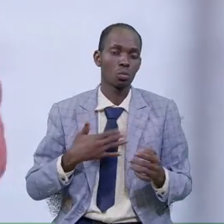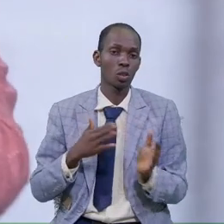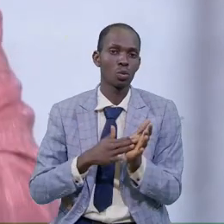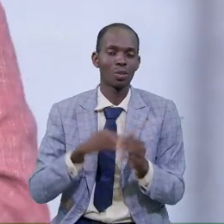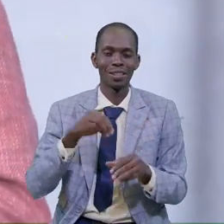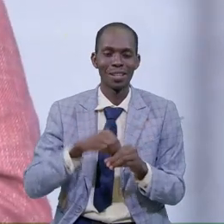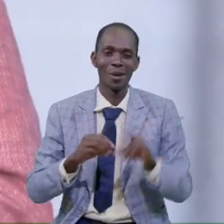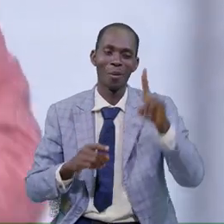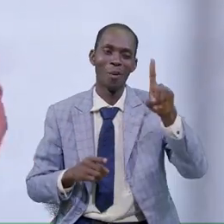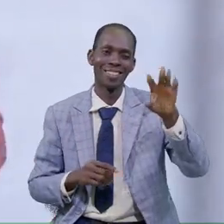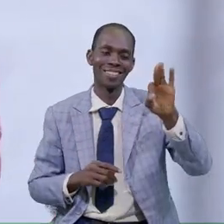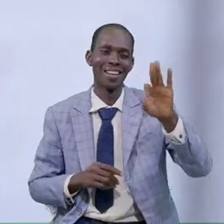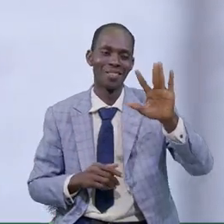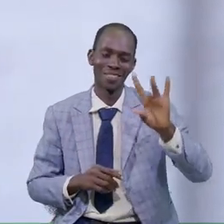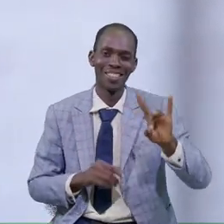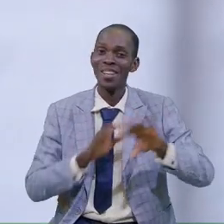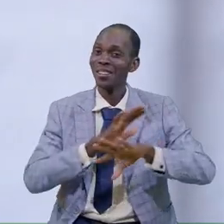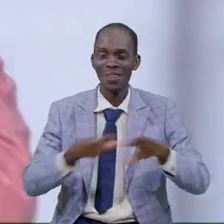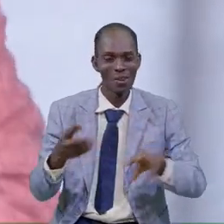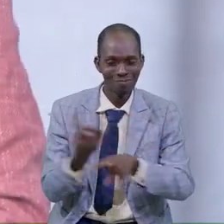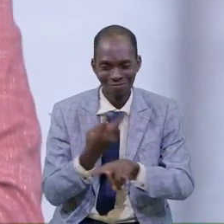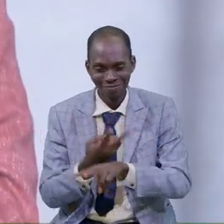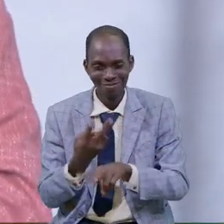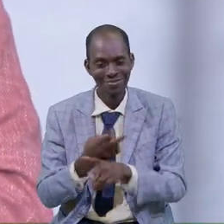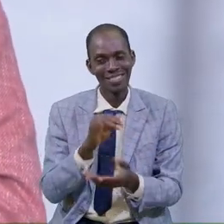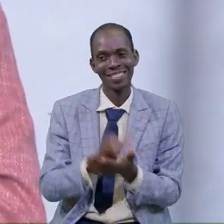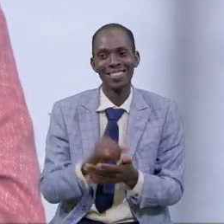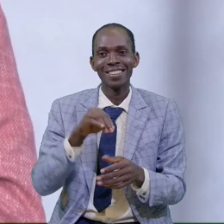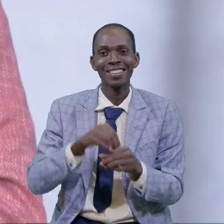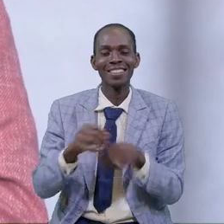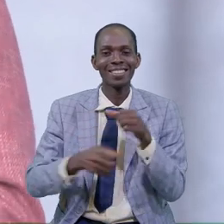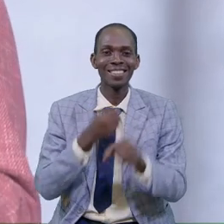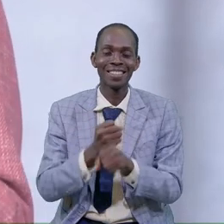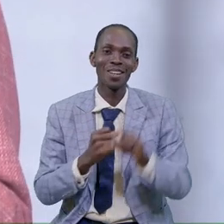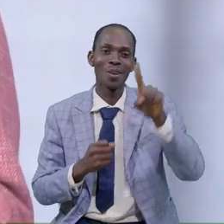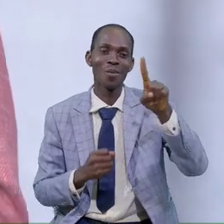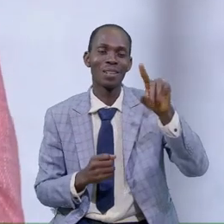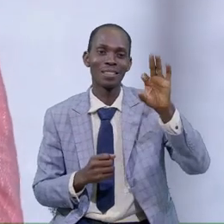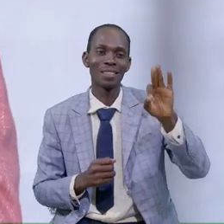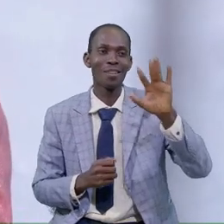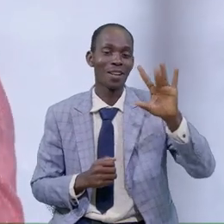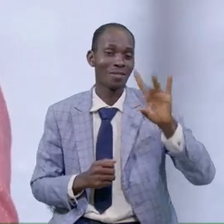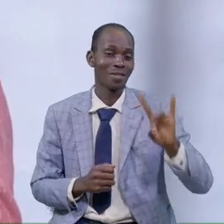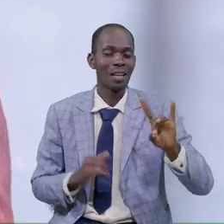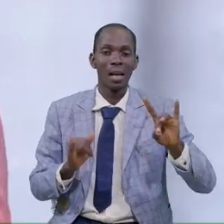1958. Tu ne peux pas calculer ça parce que tu n'étais même pas là. Et en 1958, cet enseignant est venu. Je ne le connaissais pas et il